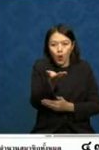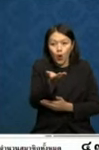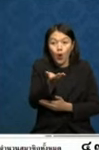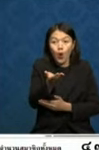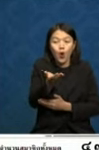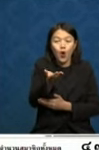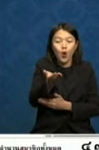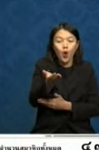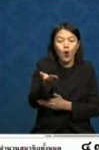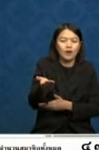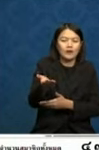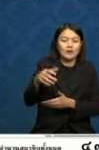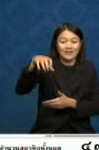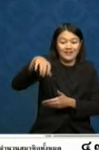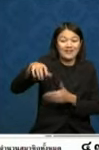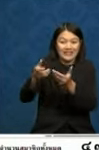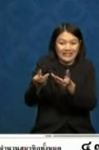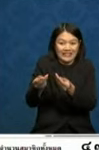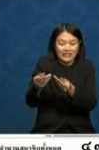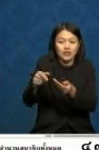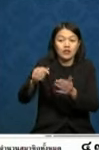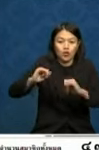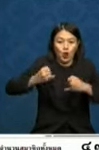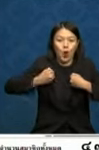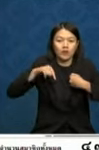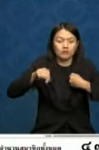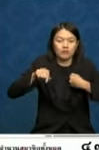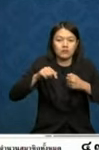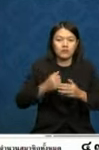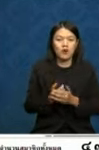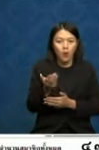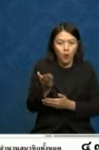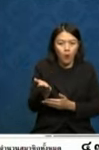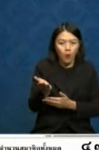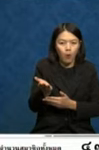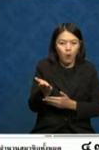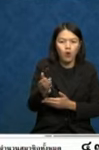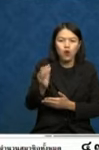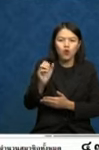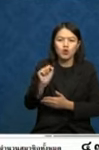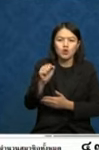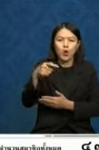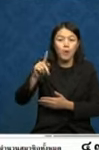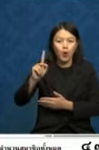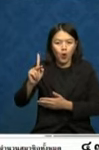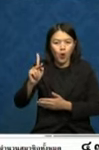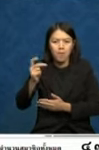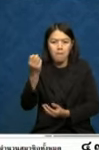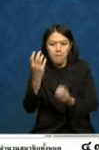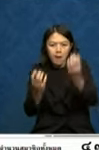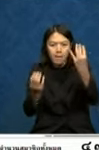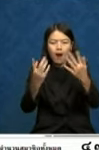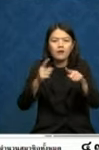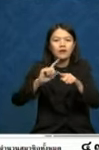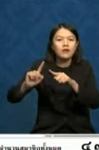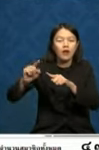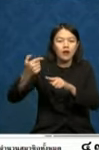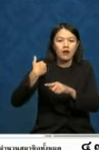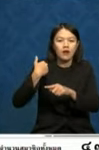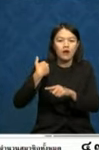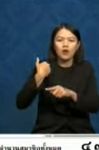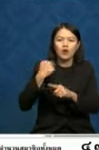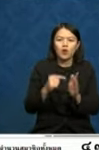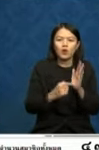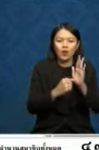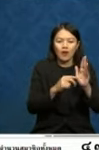าตที่ดินนะครับเจ้าของที่ดินจริงๆเช่นสปกป่าไม้อุทยานยกตัวอย่างอย่างที่จังหวัดน